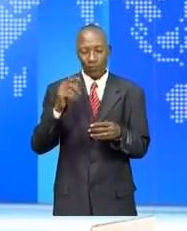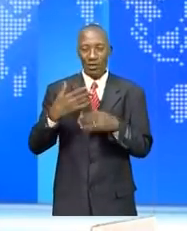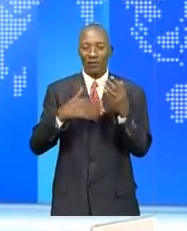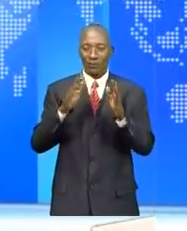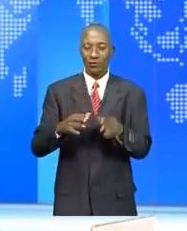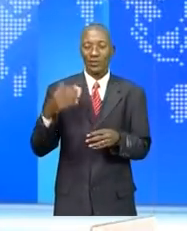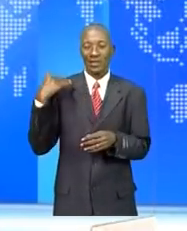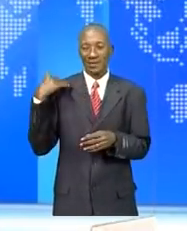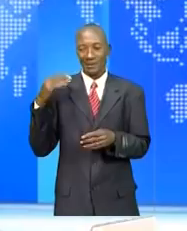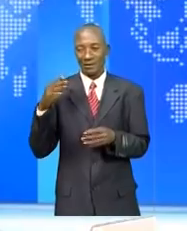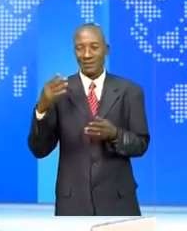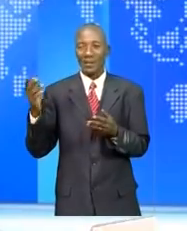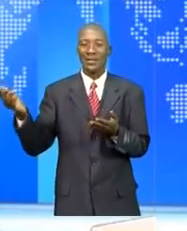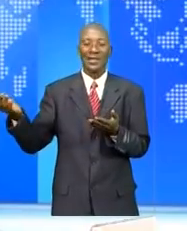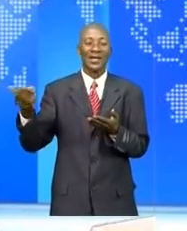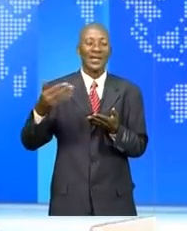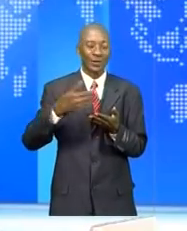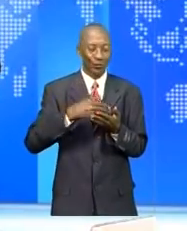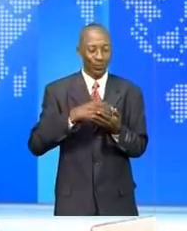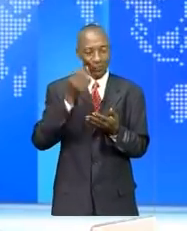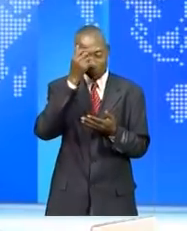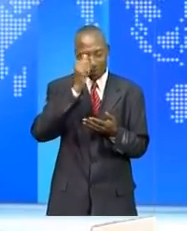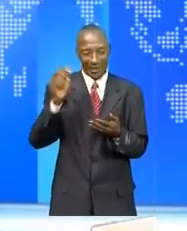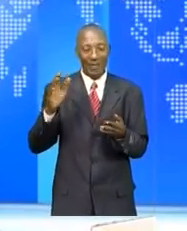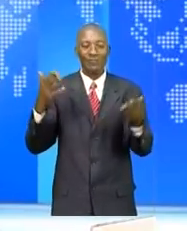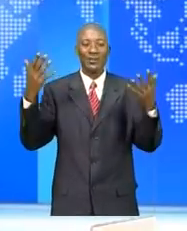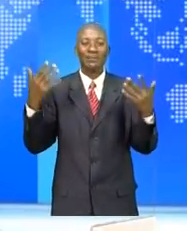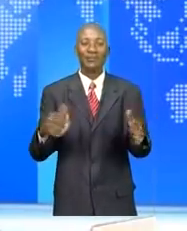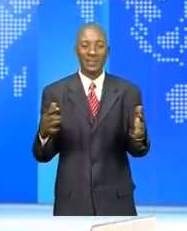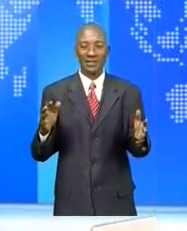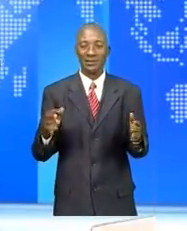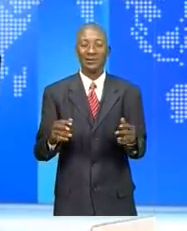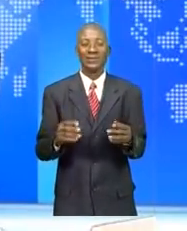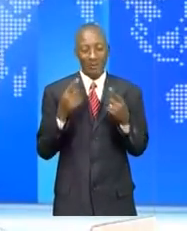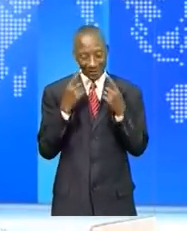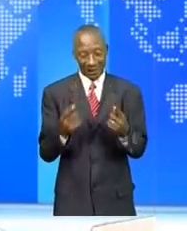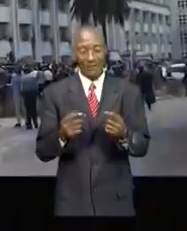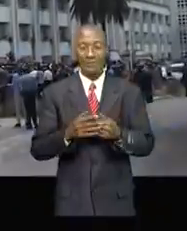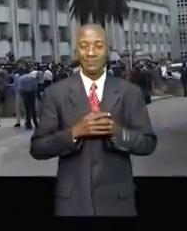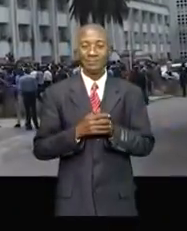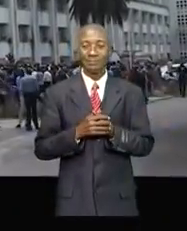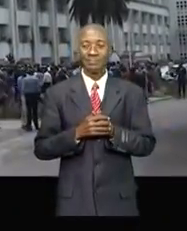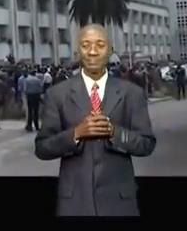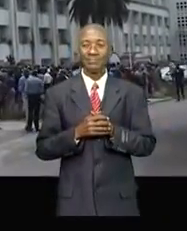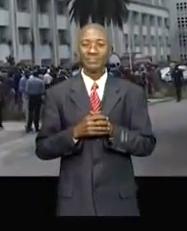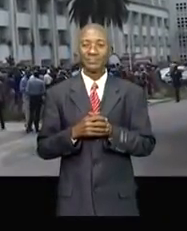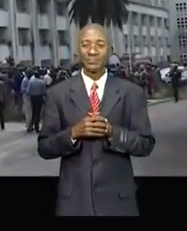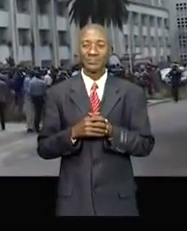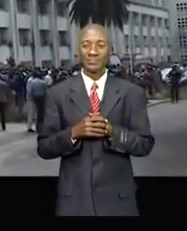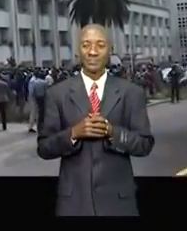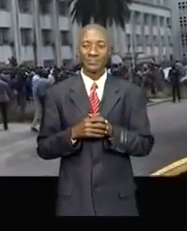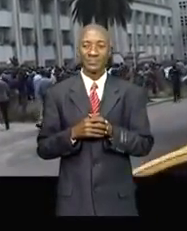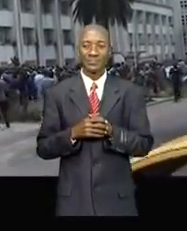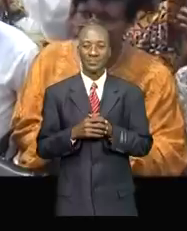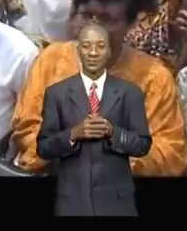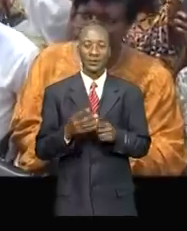grève a été levée et tout est rentré dans l'ordre au sein de l'administration publique. Images et commentaires. Ils ont